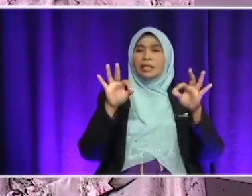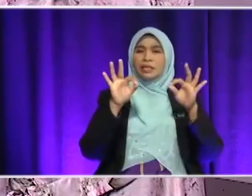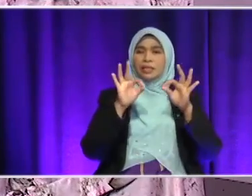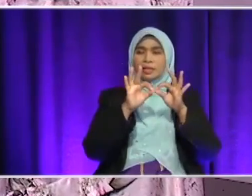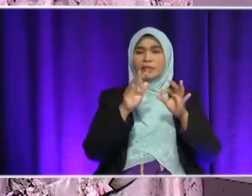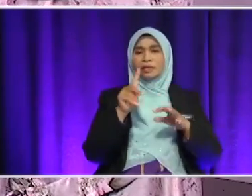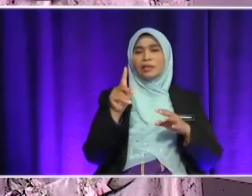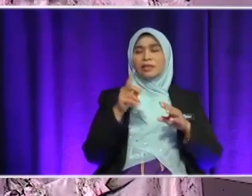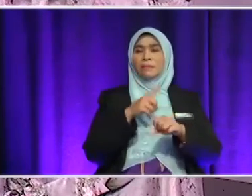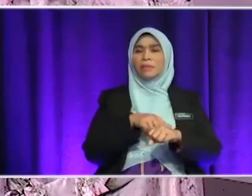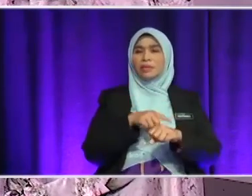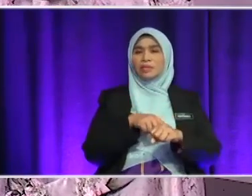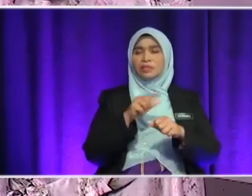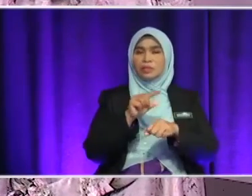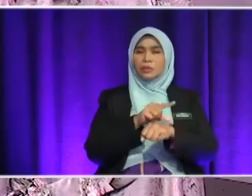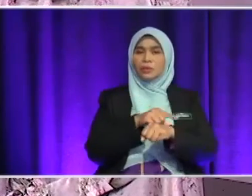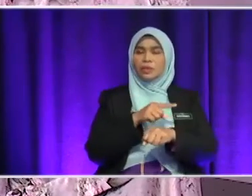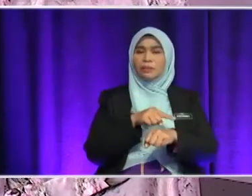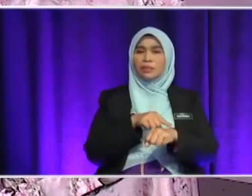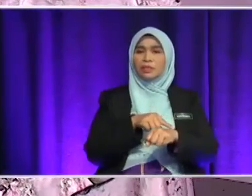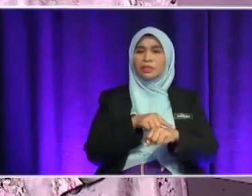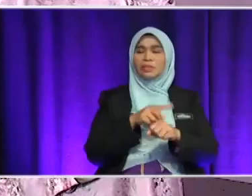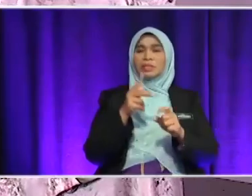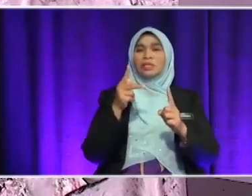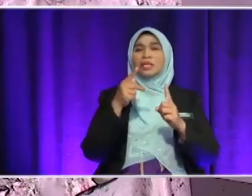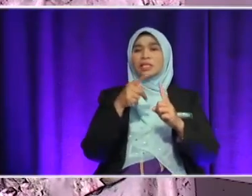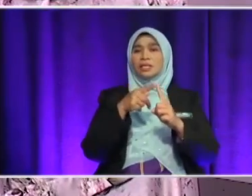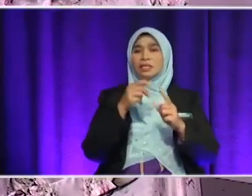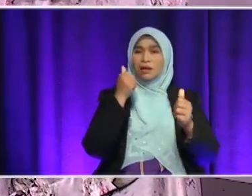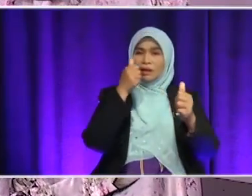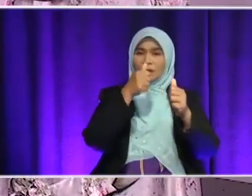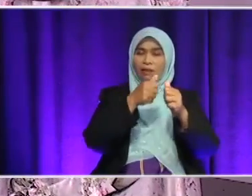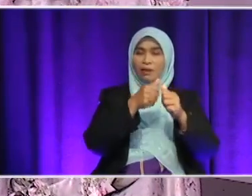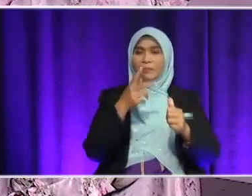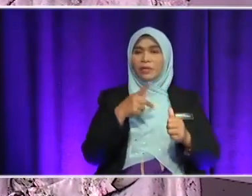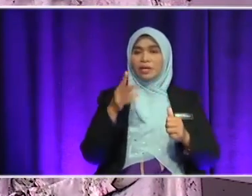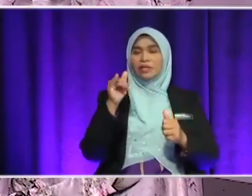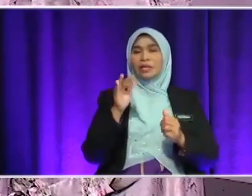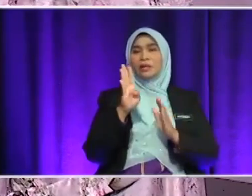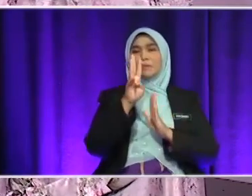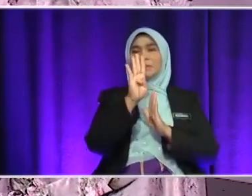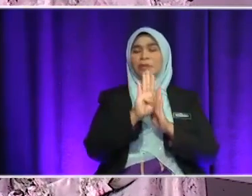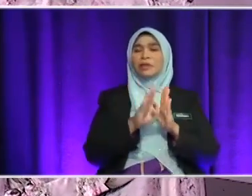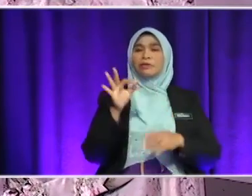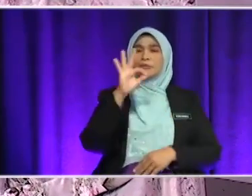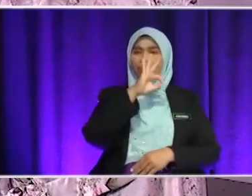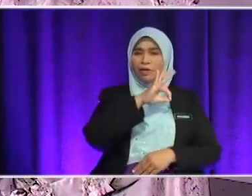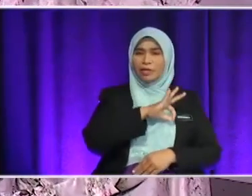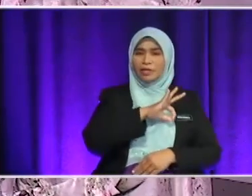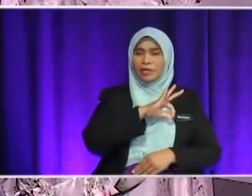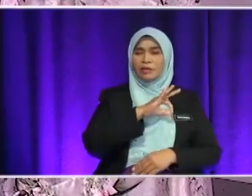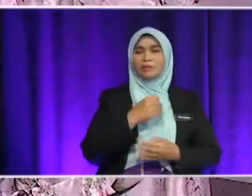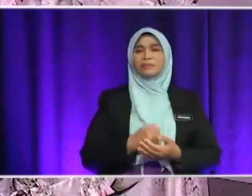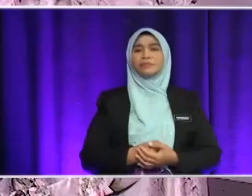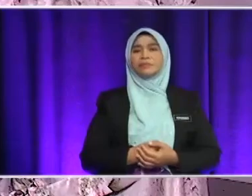ke arah yang bermanfaat itu kadang-kadang boleh tikam gitu kadang-kadang dia meninggalkan kita kadang-kadang masuk itulah yang membukti tidak akan